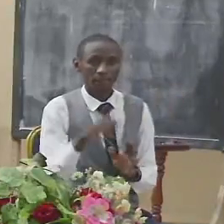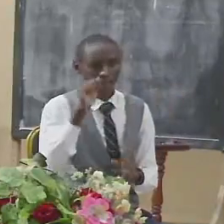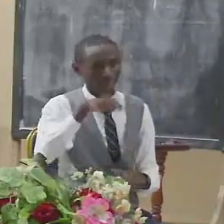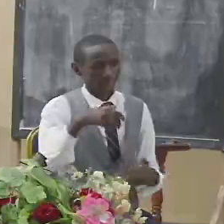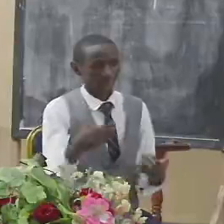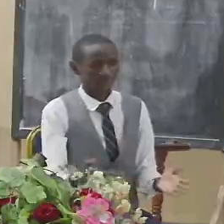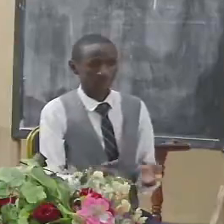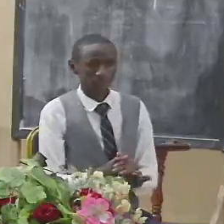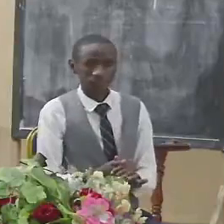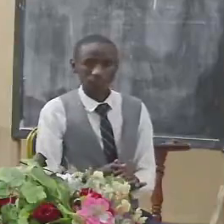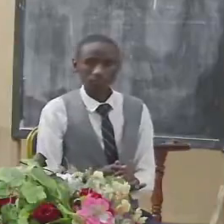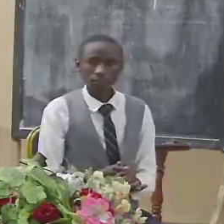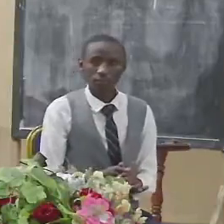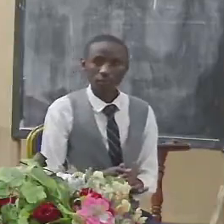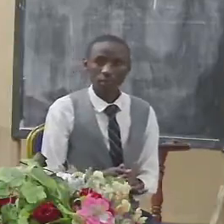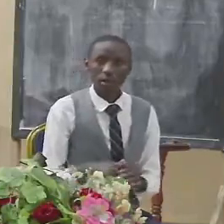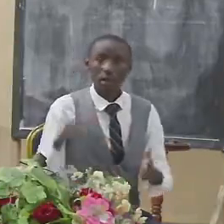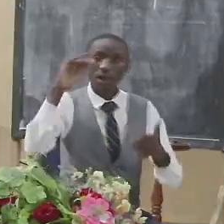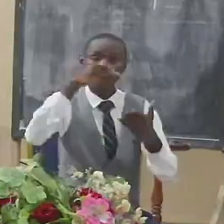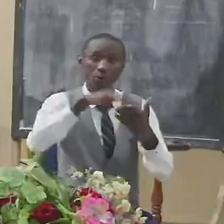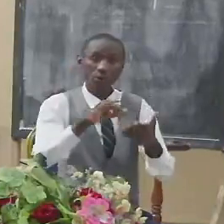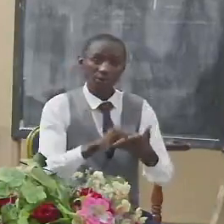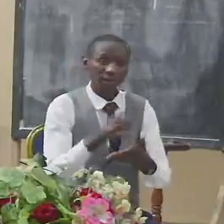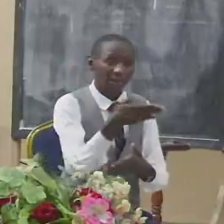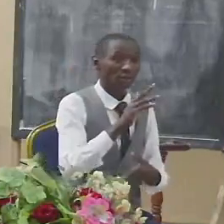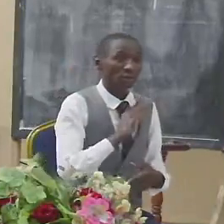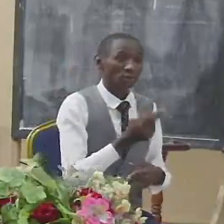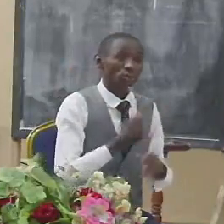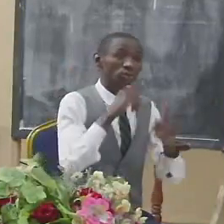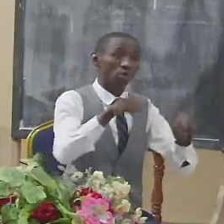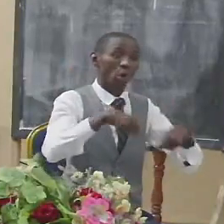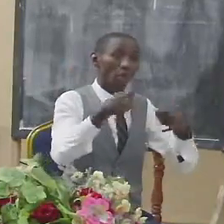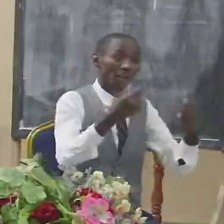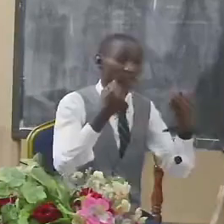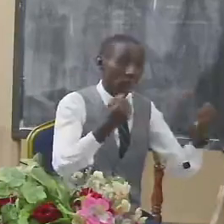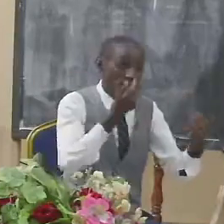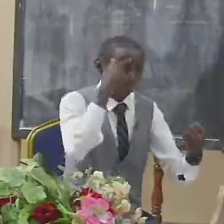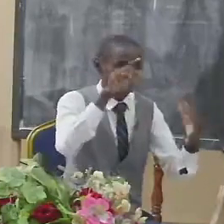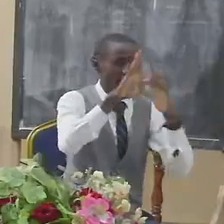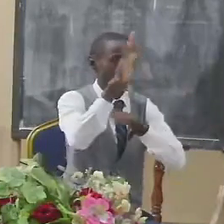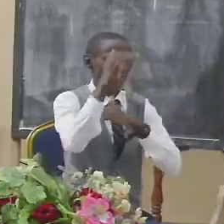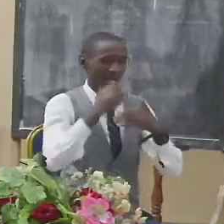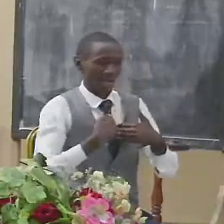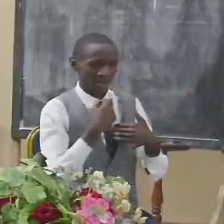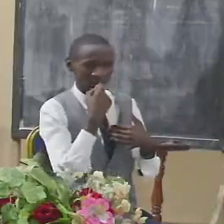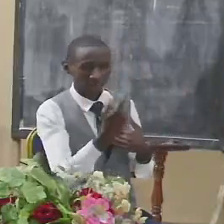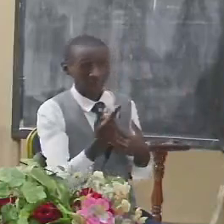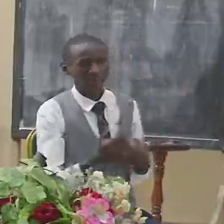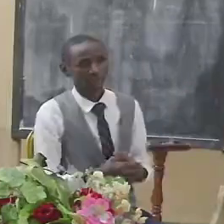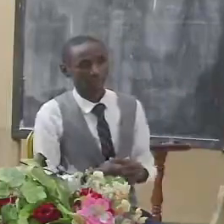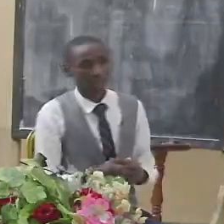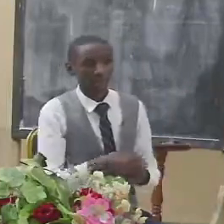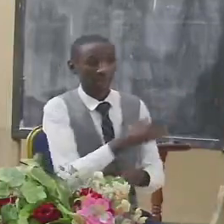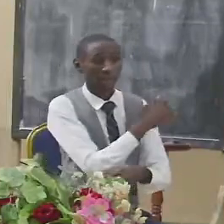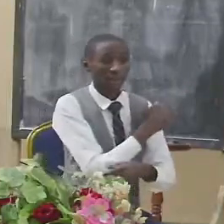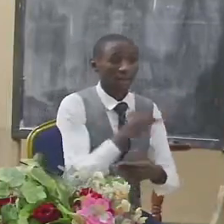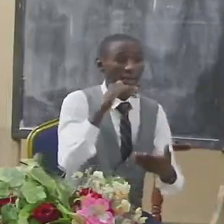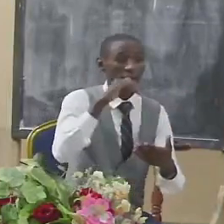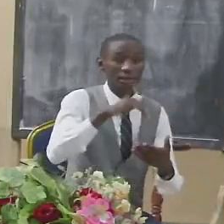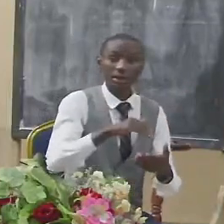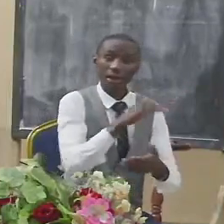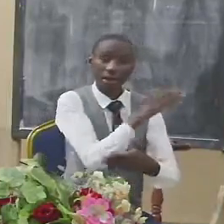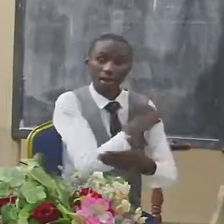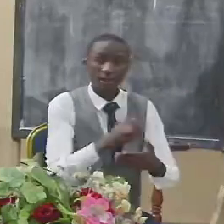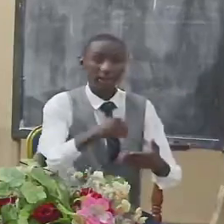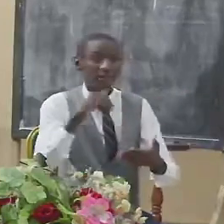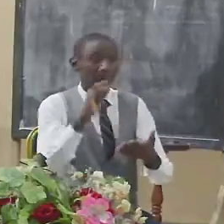Dieu. Oui, et ça, ça nous donne la force. Na hii natupa nguvu. Parce que Dieu a dit, kwa sababu et il a Mungu fait. Et parmi ses promesses, c'est ça